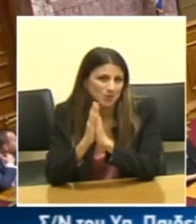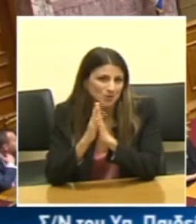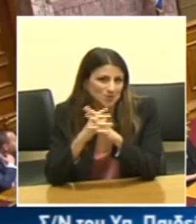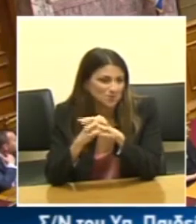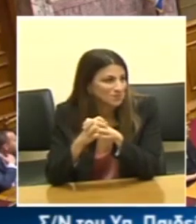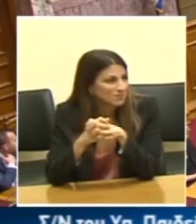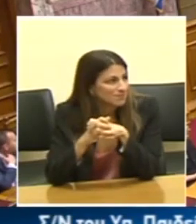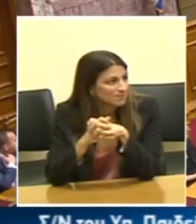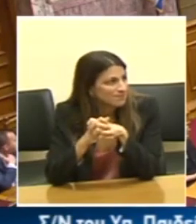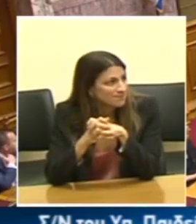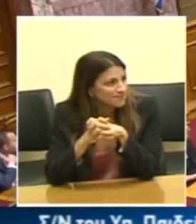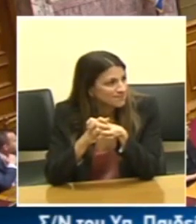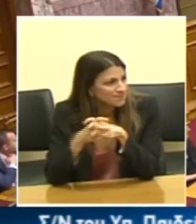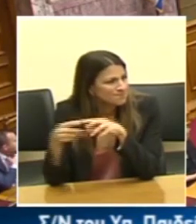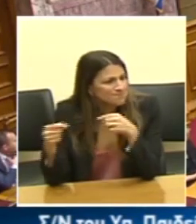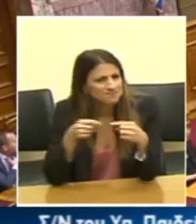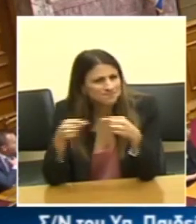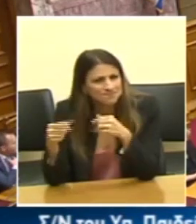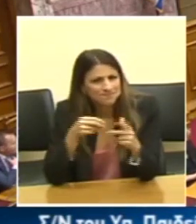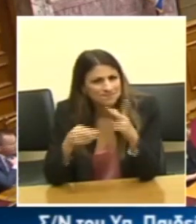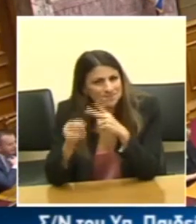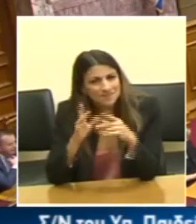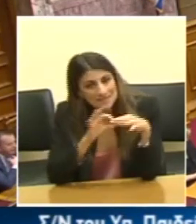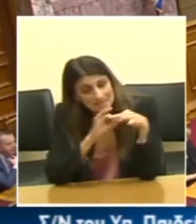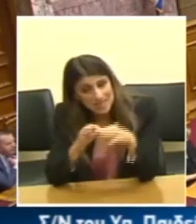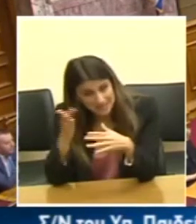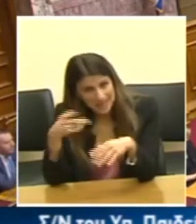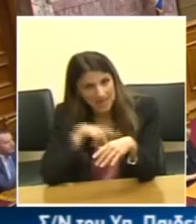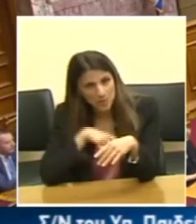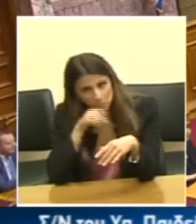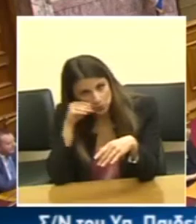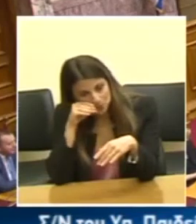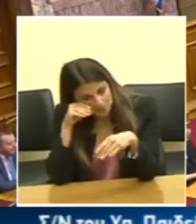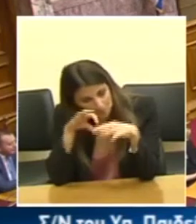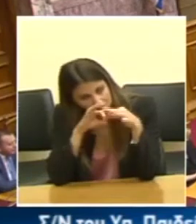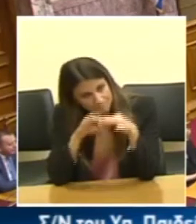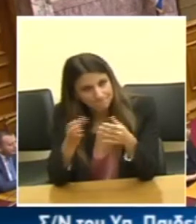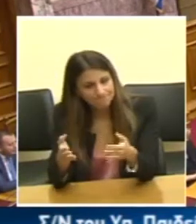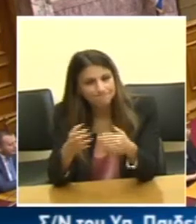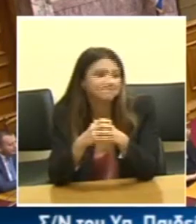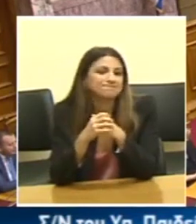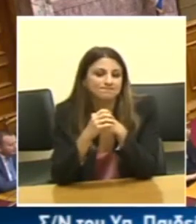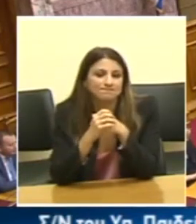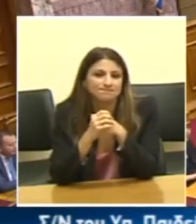Όλο αυτό που σημειώνατε. Συνεχίστε, κύριε Υπουργέ, συνεχίστε.